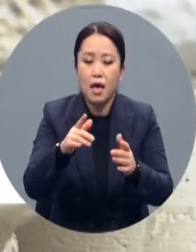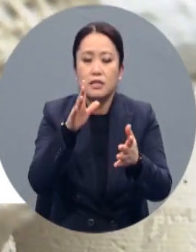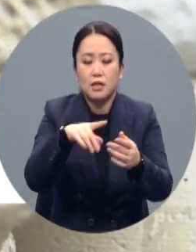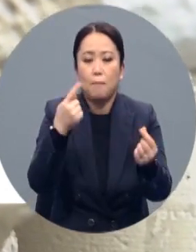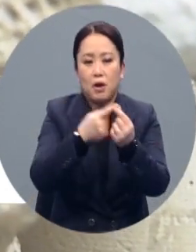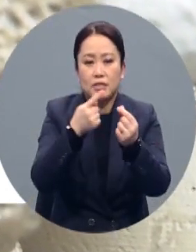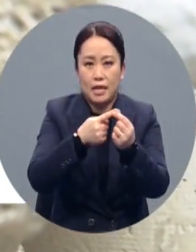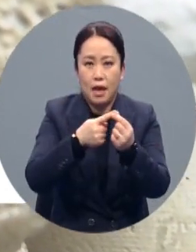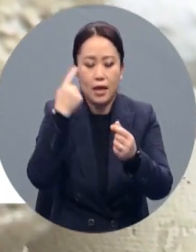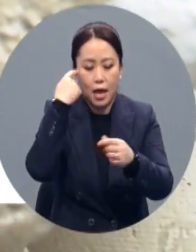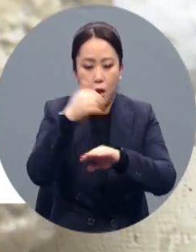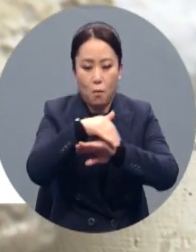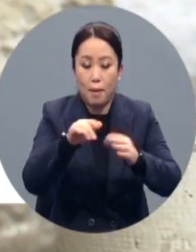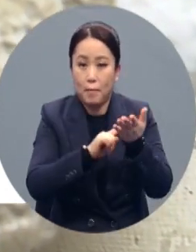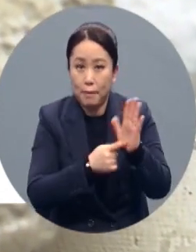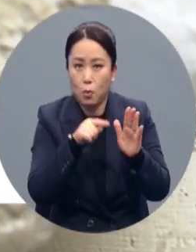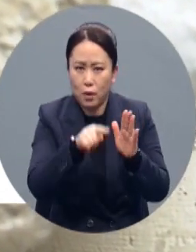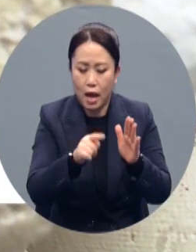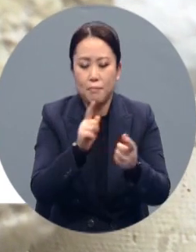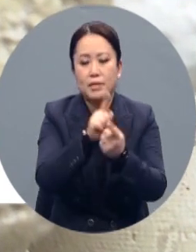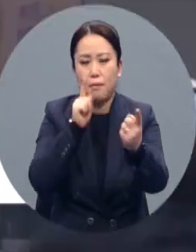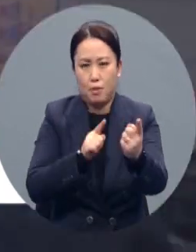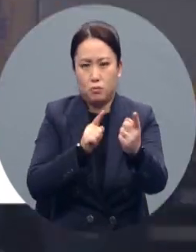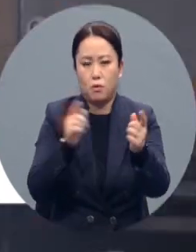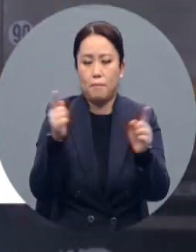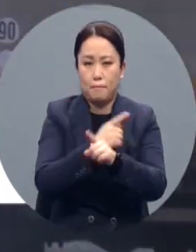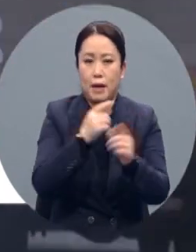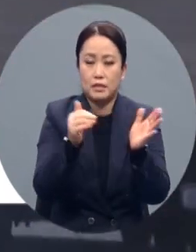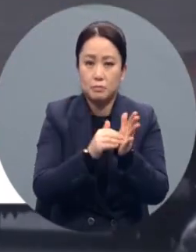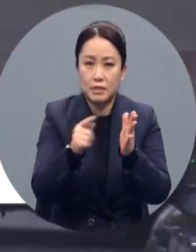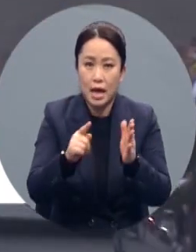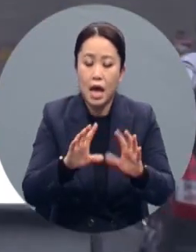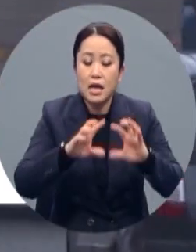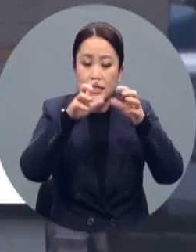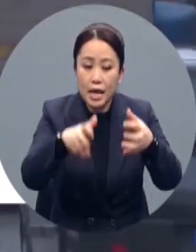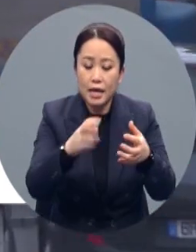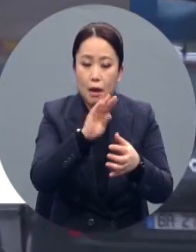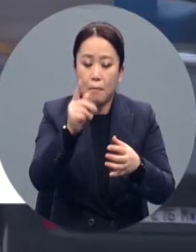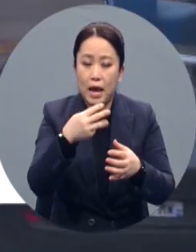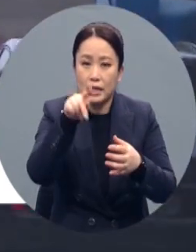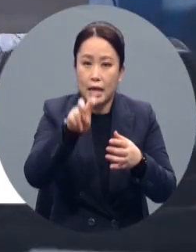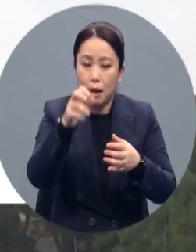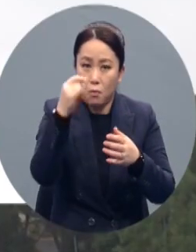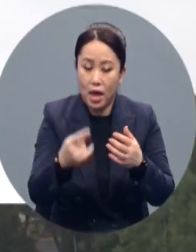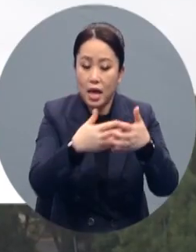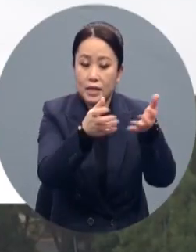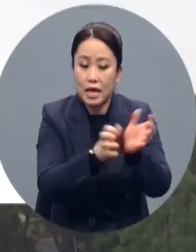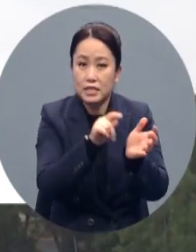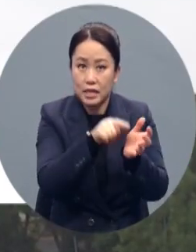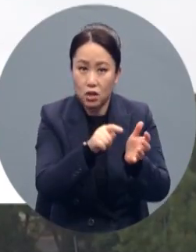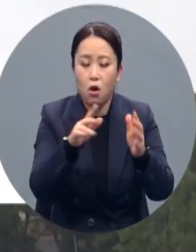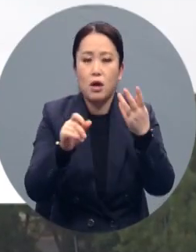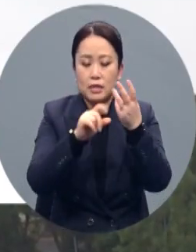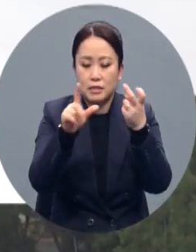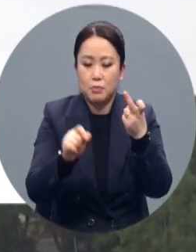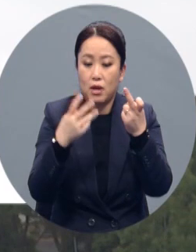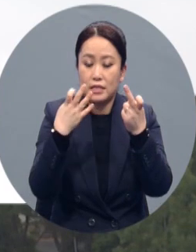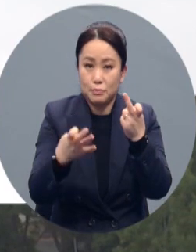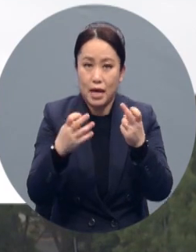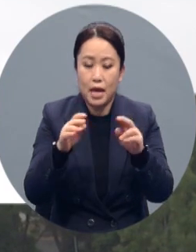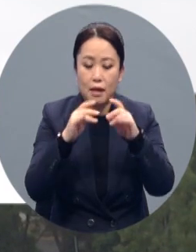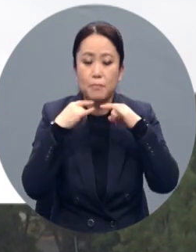비대면으로 전환됐습니다. 부산시에 따르면 세계박람회기구 집행위원회가 이번 달 14일 프랑스 파리에서